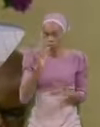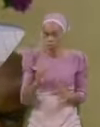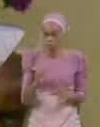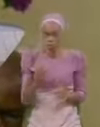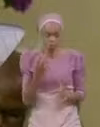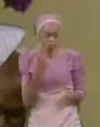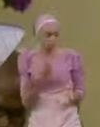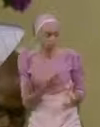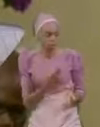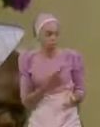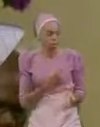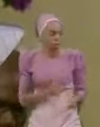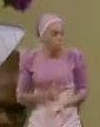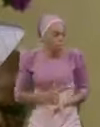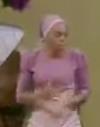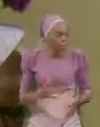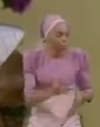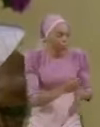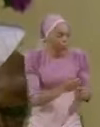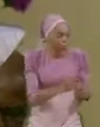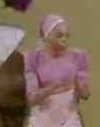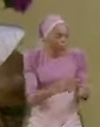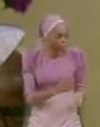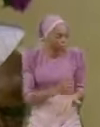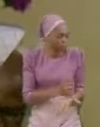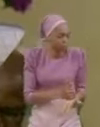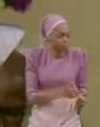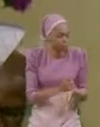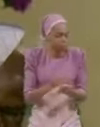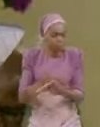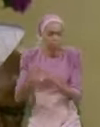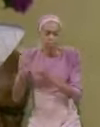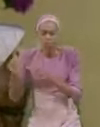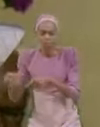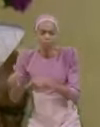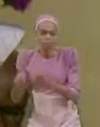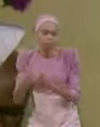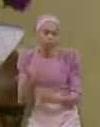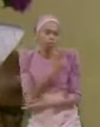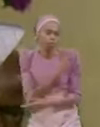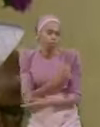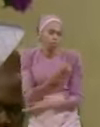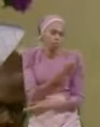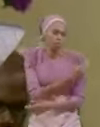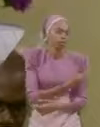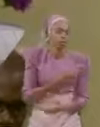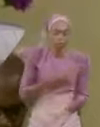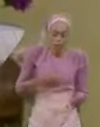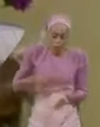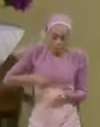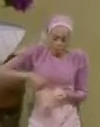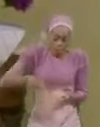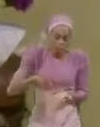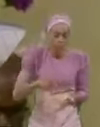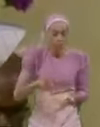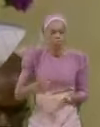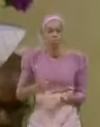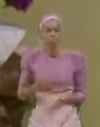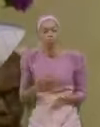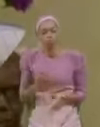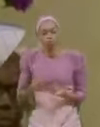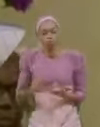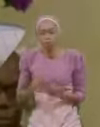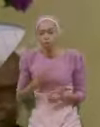cet homme il l' conduit quelque part qu'il l' amené à l'hôpital il a payé les factures il a fait même de